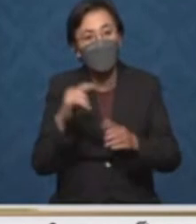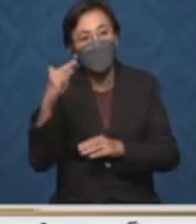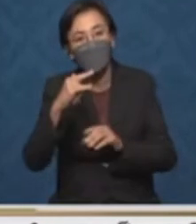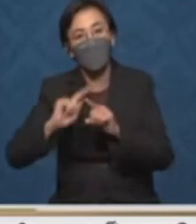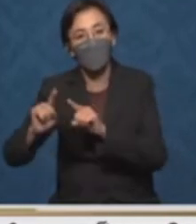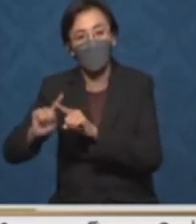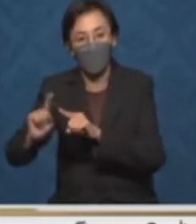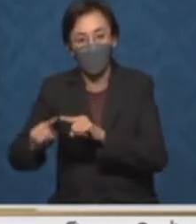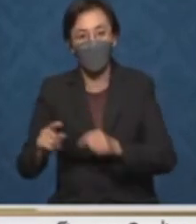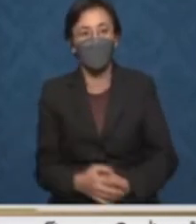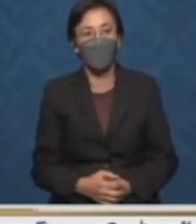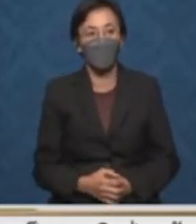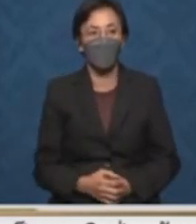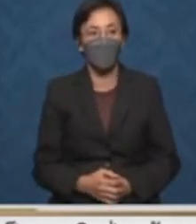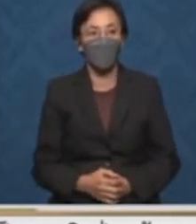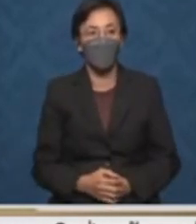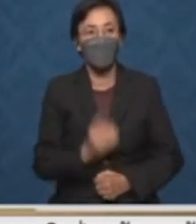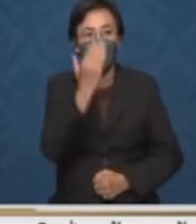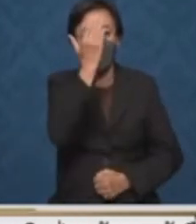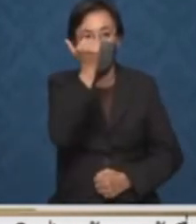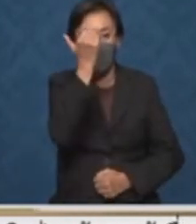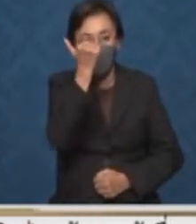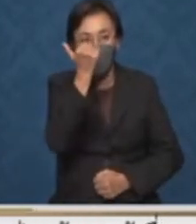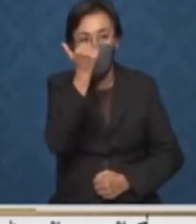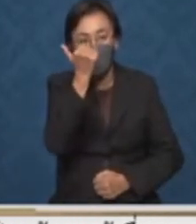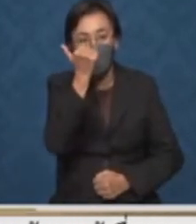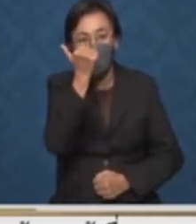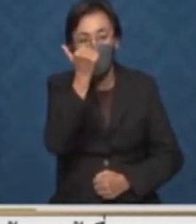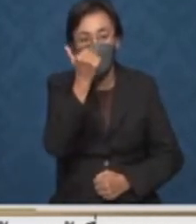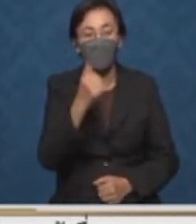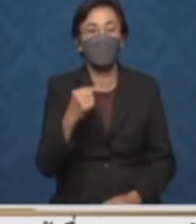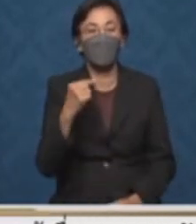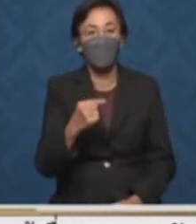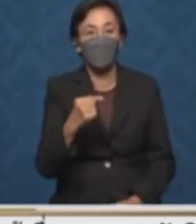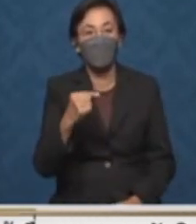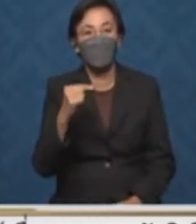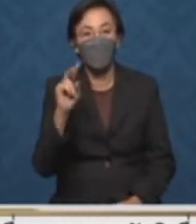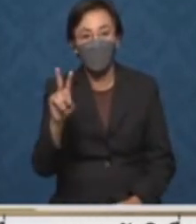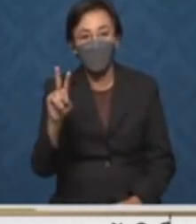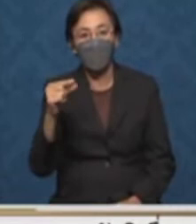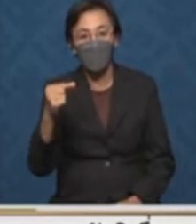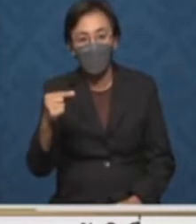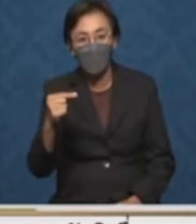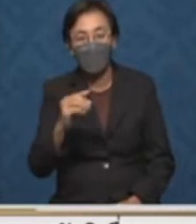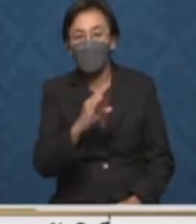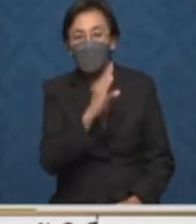านดูครับว่าทำไมถึงบอกว่าเป็น G2GK นะครับ